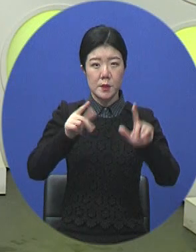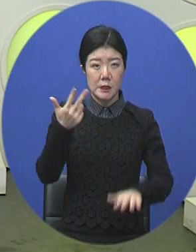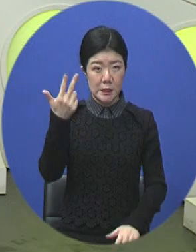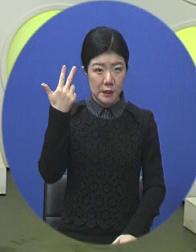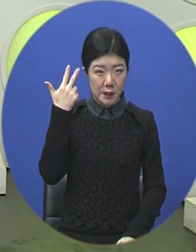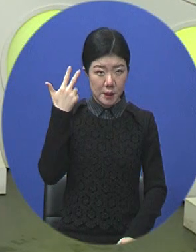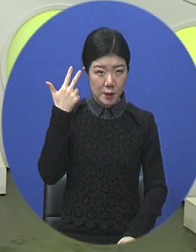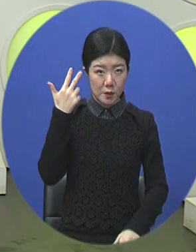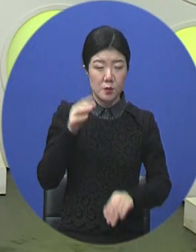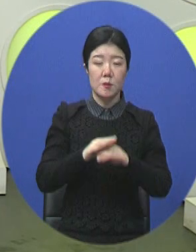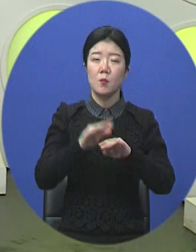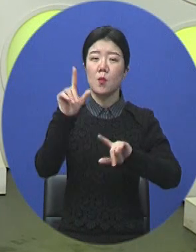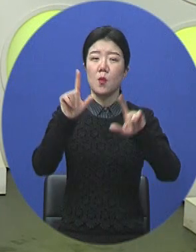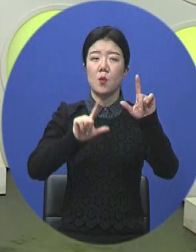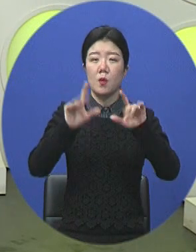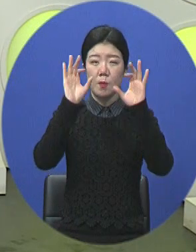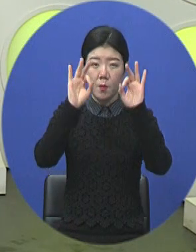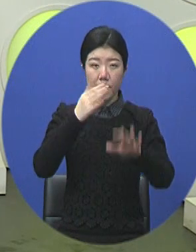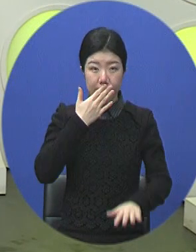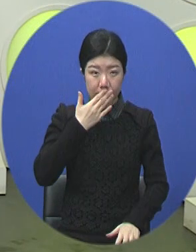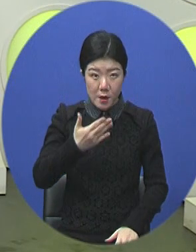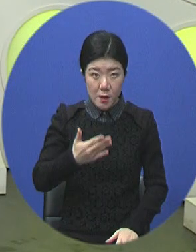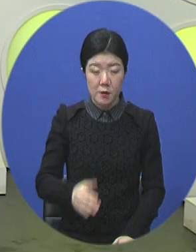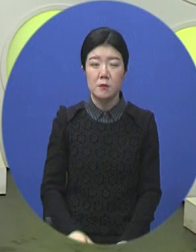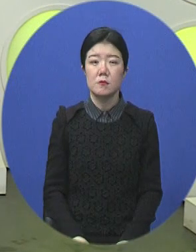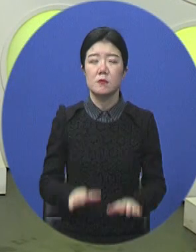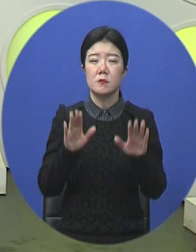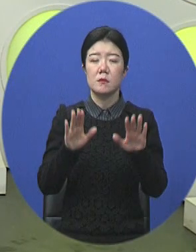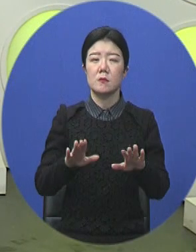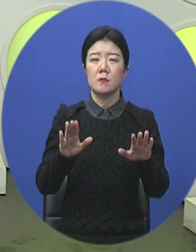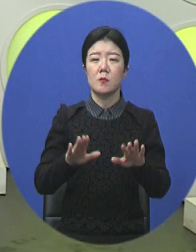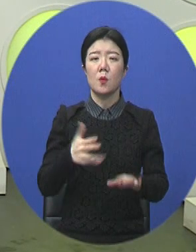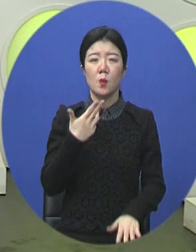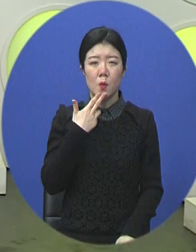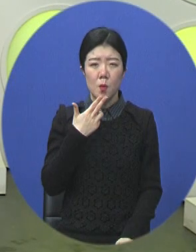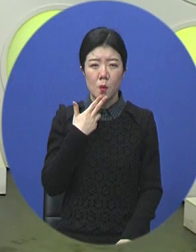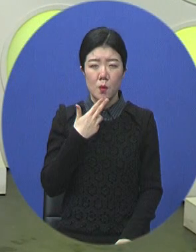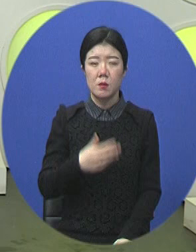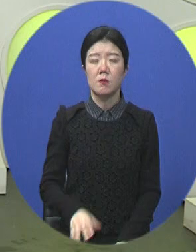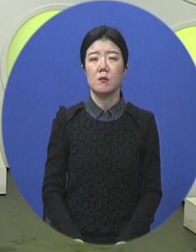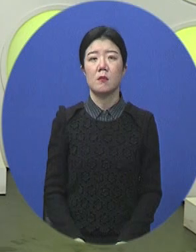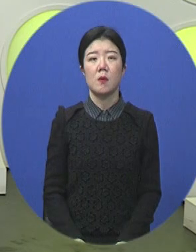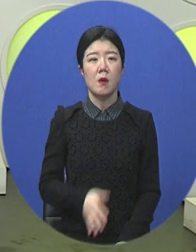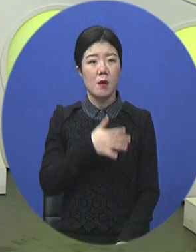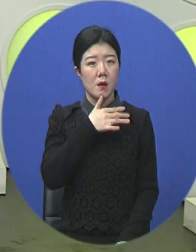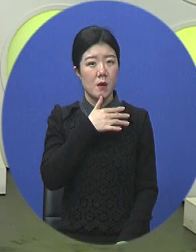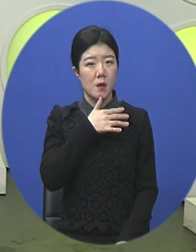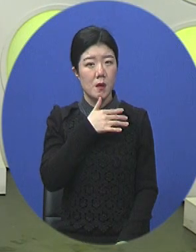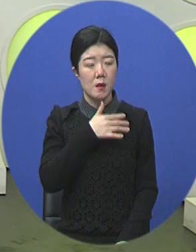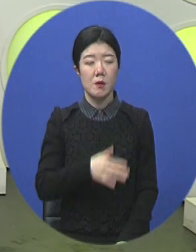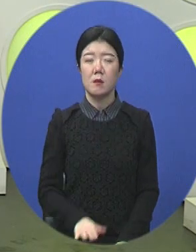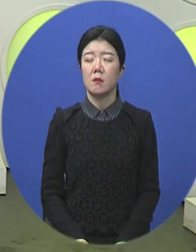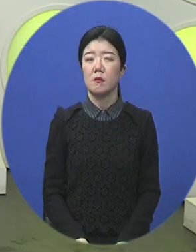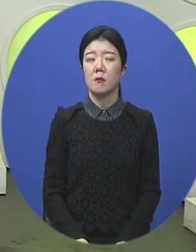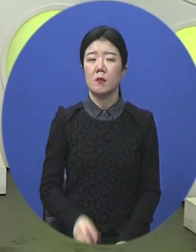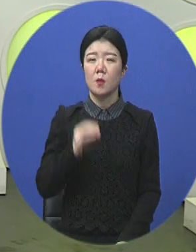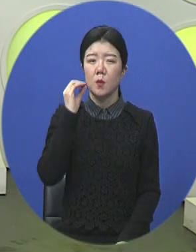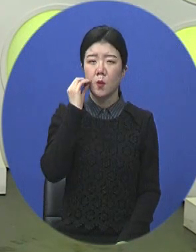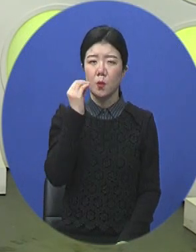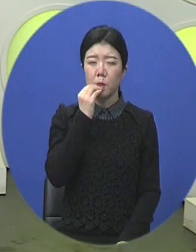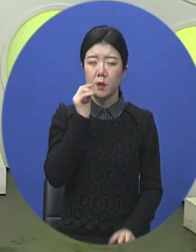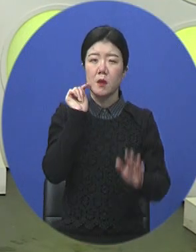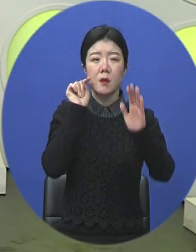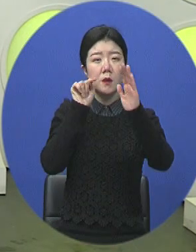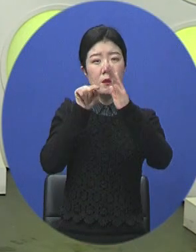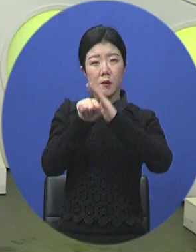불렀던 노래를 반복해서 들을 수가 있었는데 네. 지금은 그것이 없더라고요, 프로가. 그래요? 예, 저희 없어요.